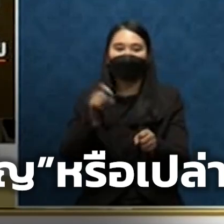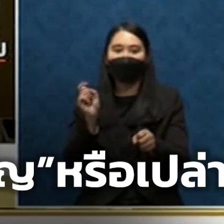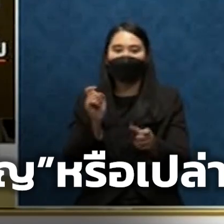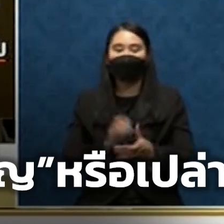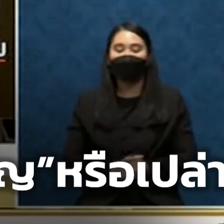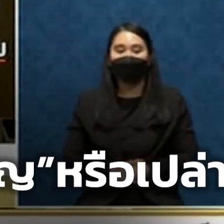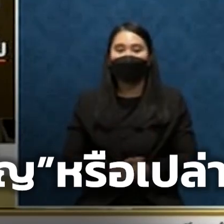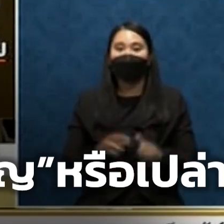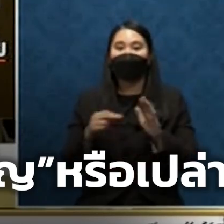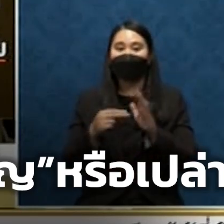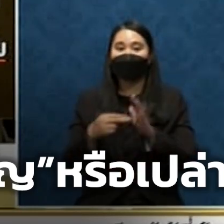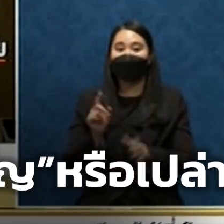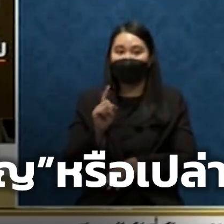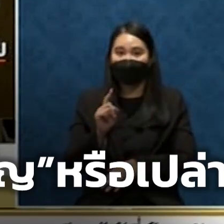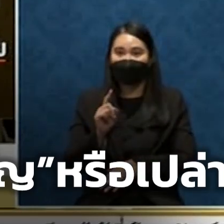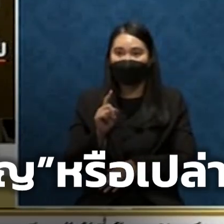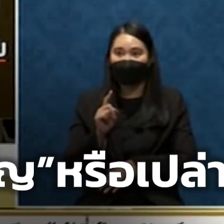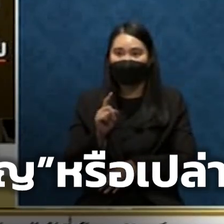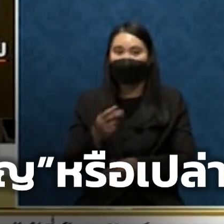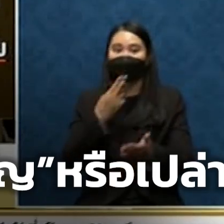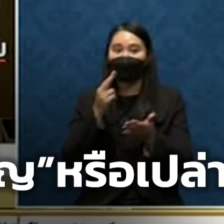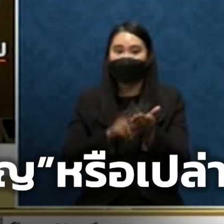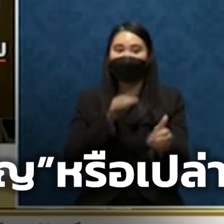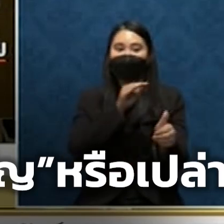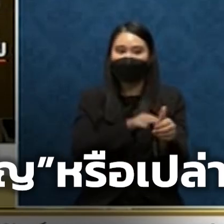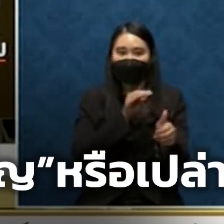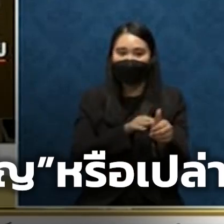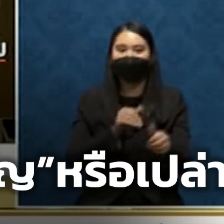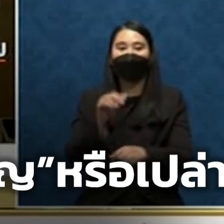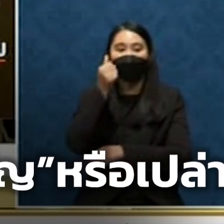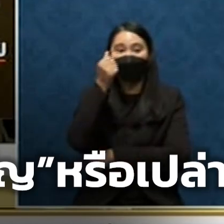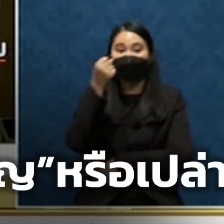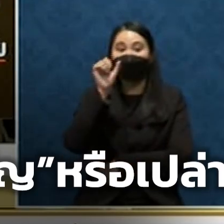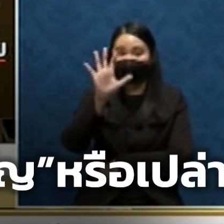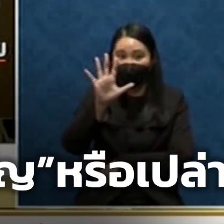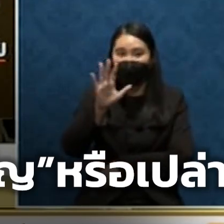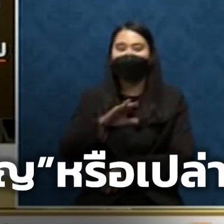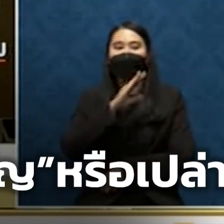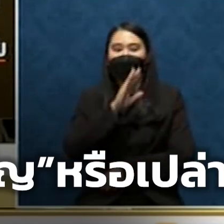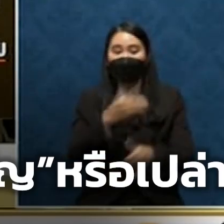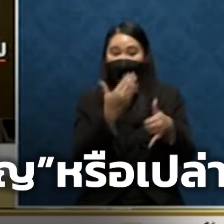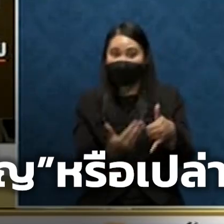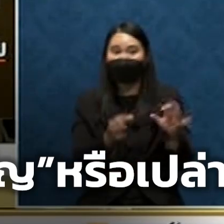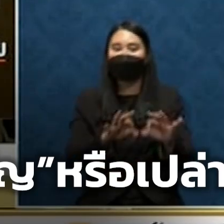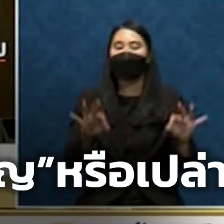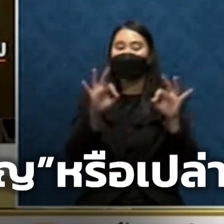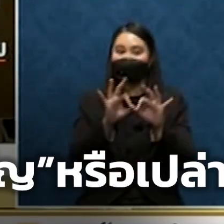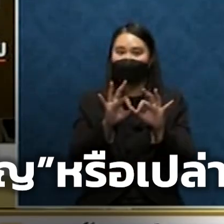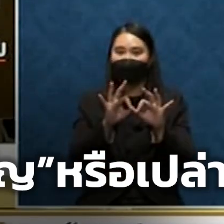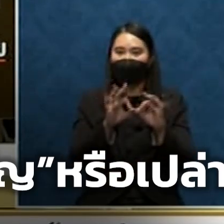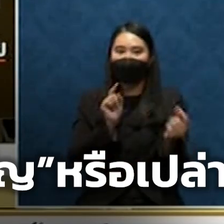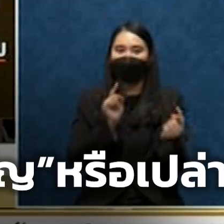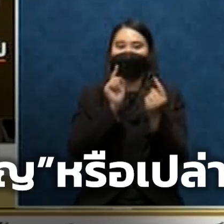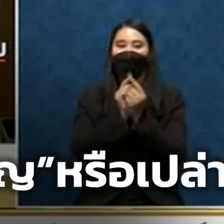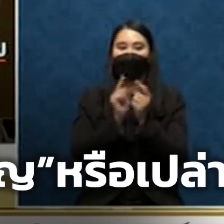เพื่อให้หมายเรียกก่อนภายใน 15วันหากบุคคลสำคัญดังกล่าวมิได้มาตาม